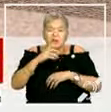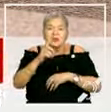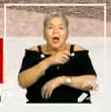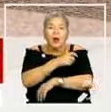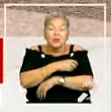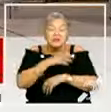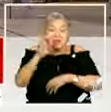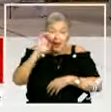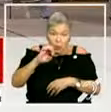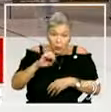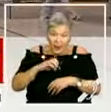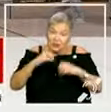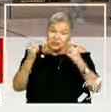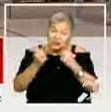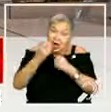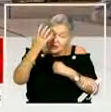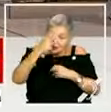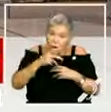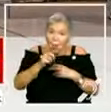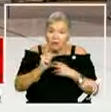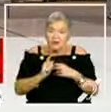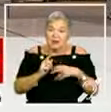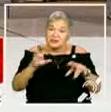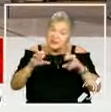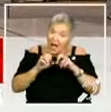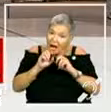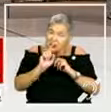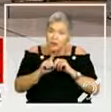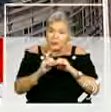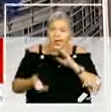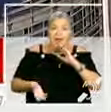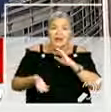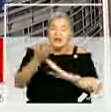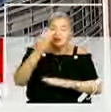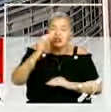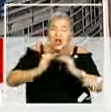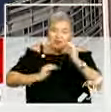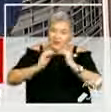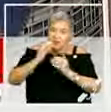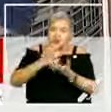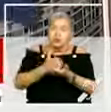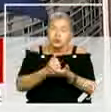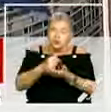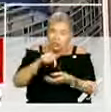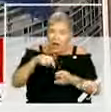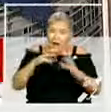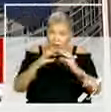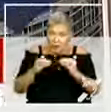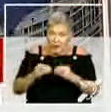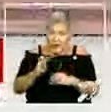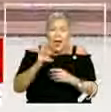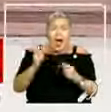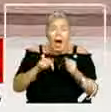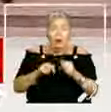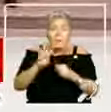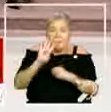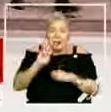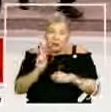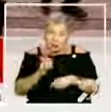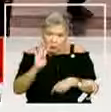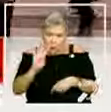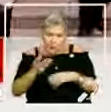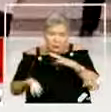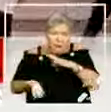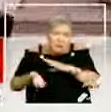încerca să o convingă ca aceasta să accepte o creștere a țintei pentru deficitul bugetar de la 4,4% din PIB